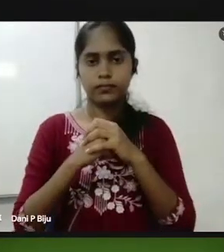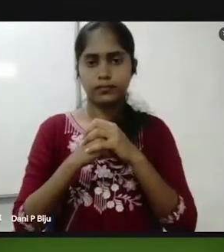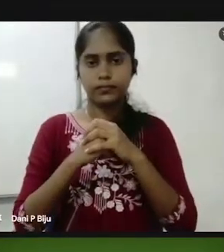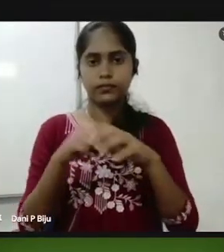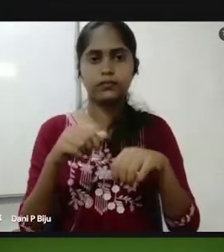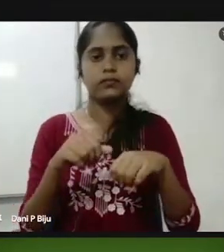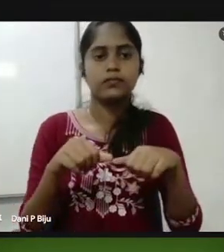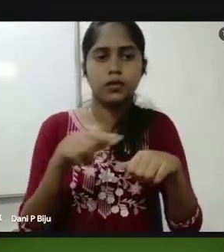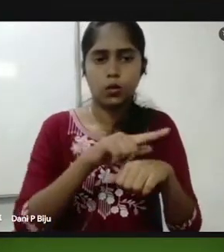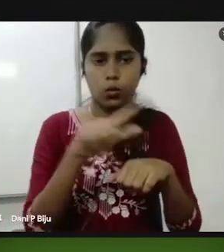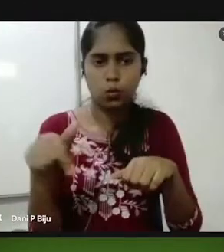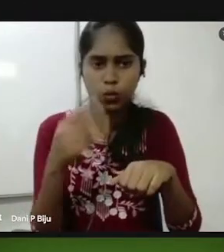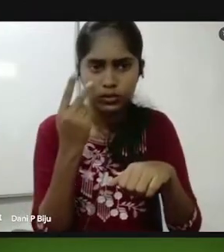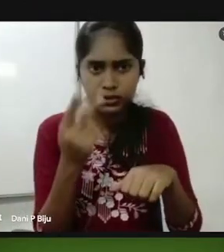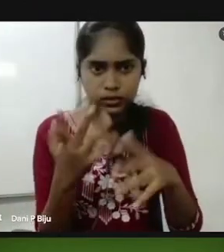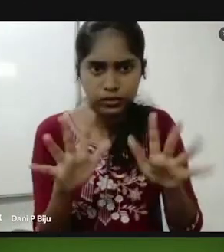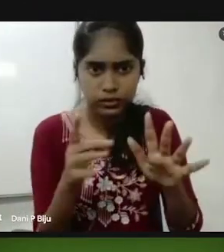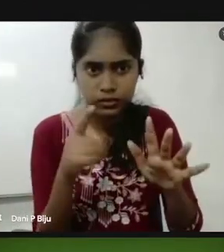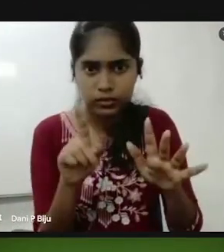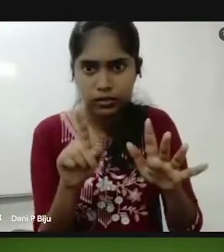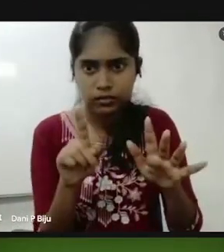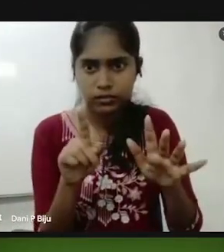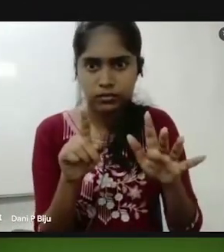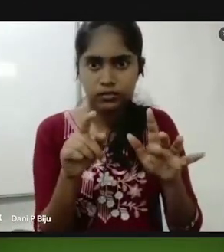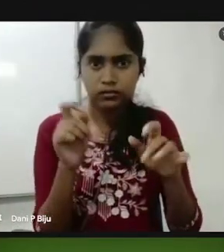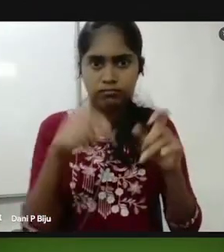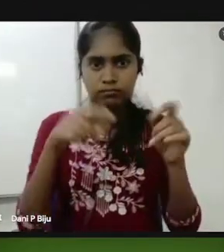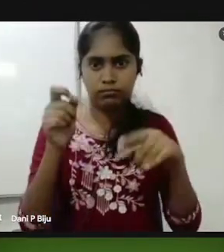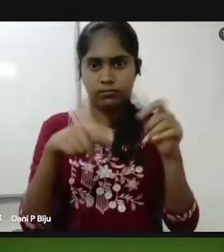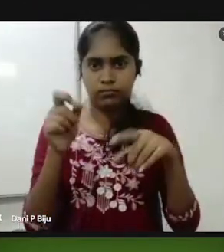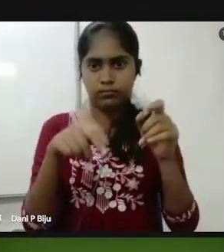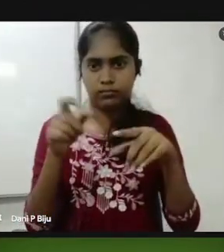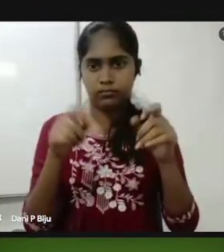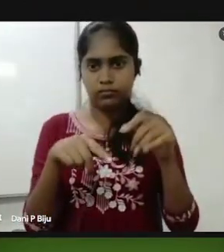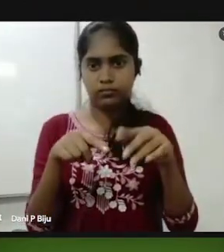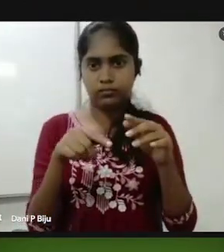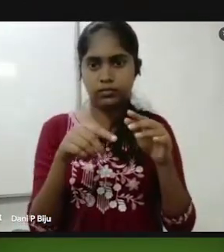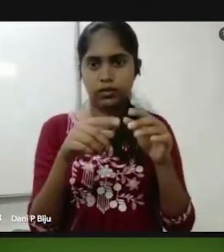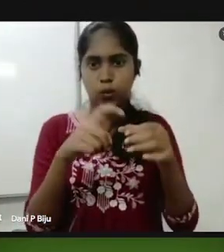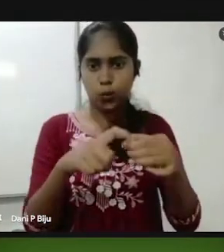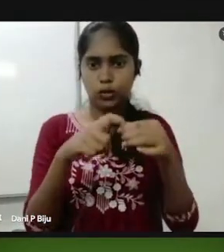എല്ലാവർക്കും ചോദ്യാവലി കിട്ടിയെന്ന് വിചാരിക്കുന്നു. എല്ലാ പാർട്ടിസിപ്പൻസും ഒന്ന് ചോദ്യാവലി പൂരിപ്പിക്കണം.